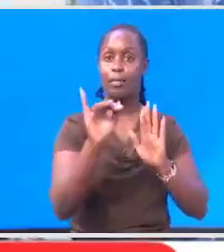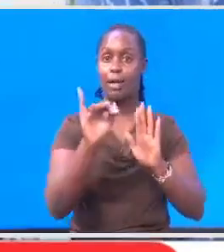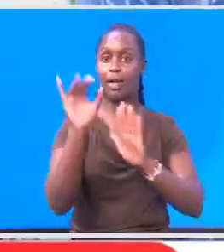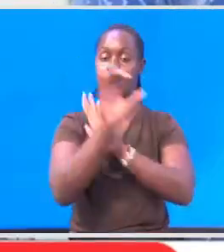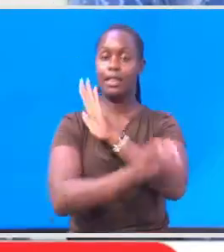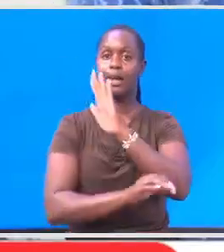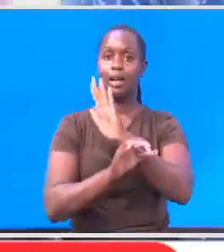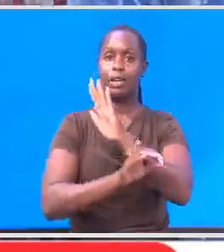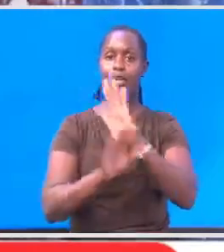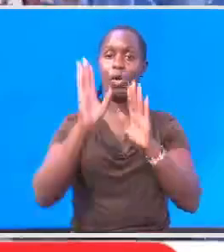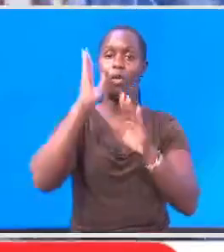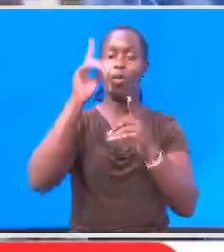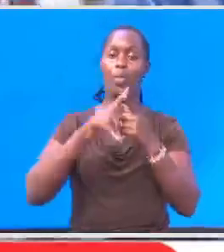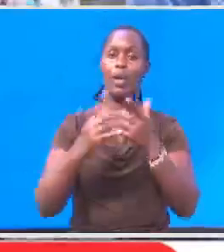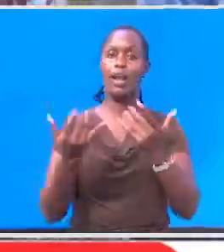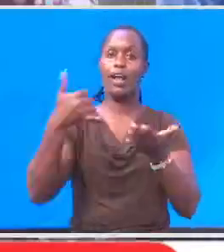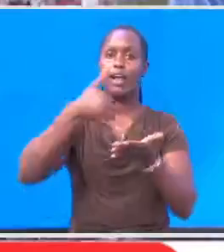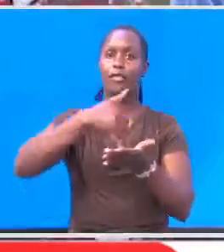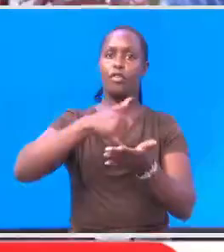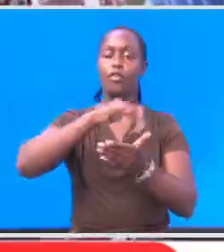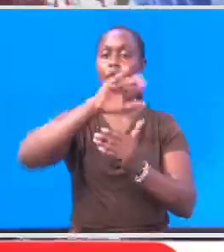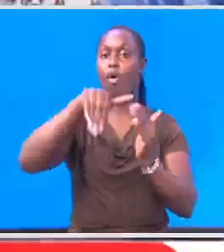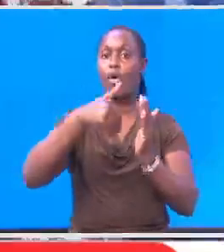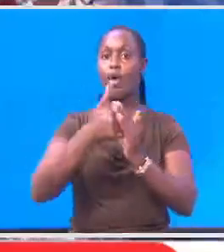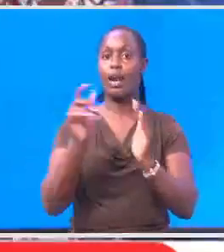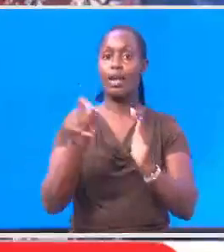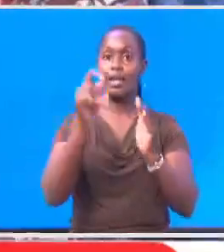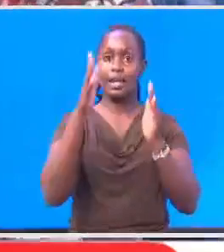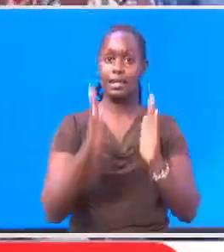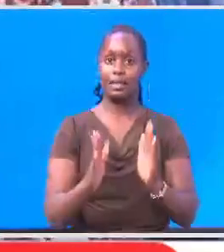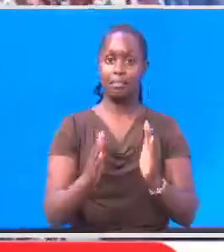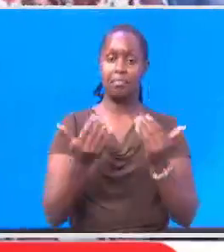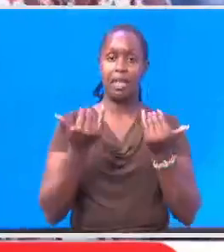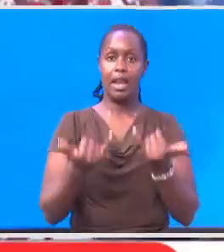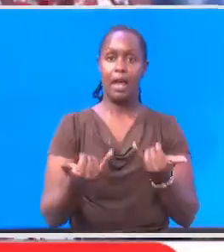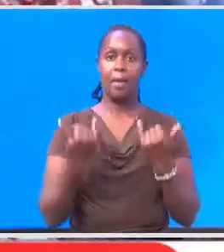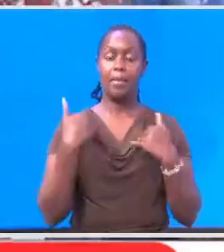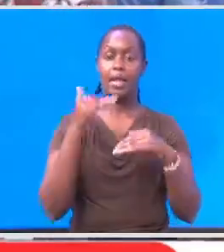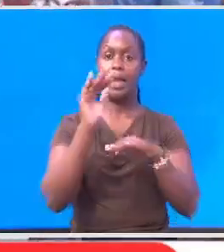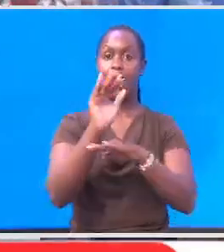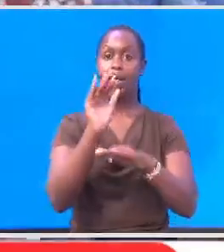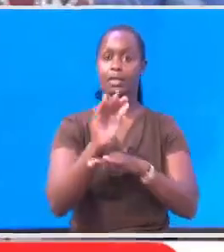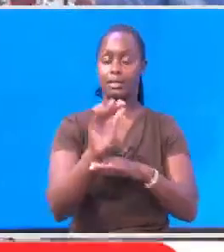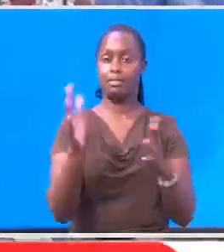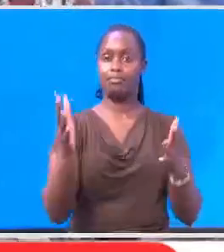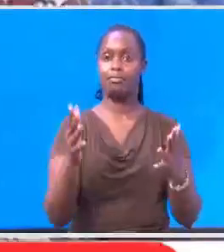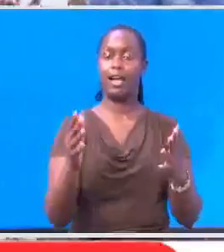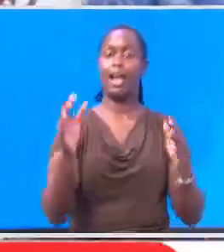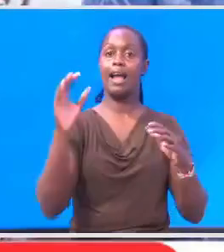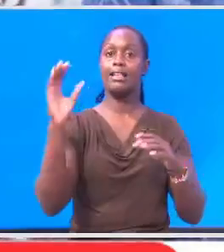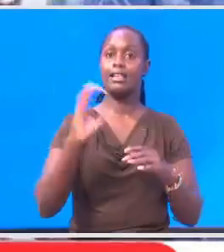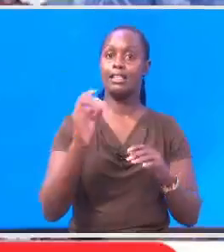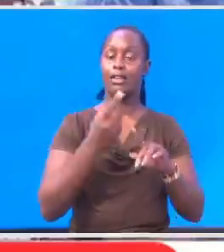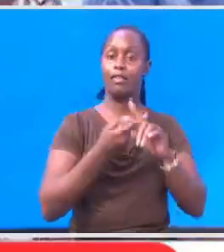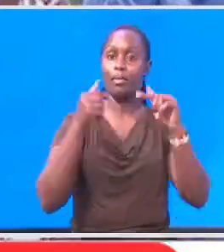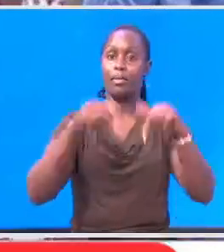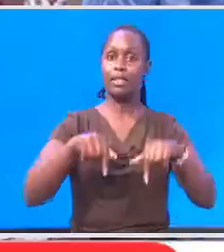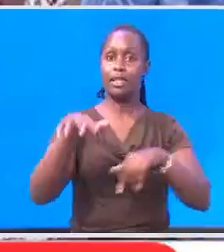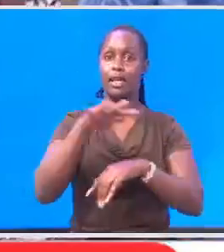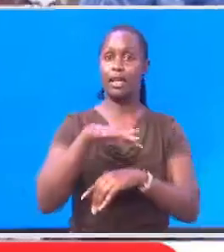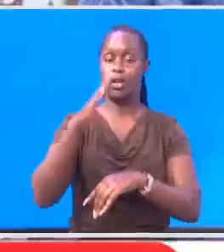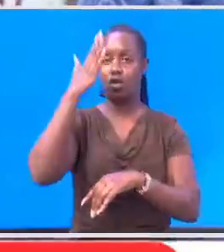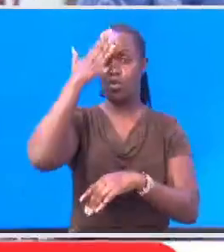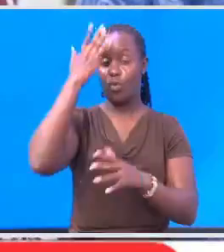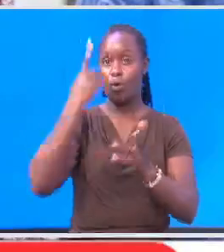itajumuisha wananchi wote. Na ndio mimi nataka niwaulize wananchi wa hapa Mkwiro na Wasini, mjue nyinyi